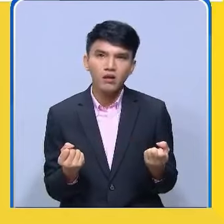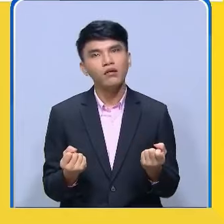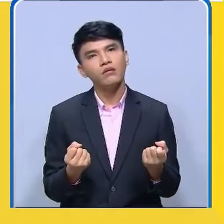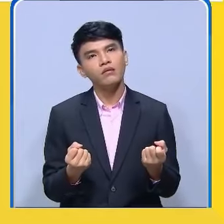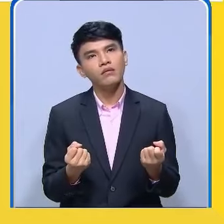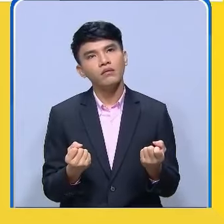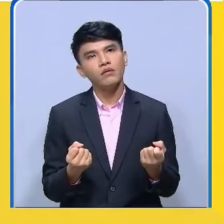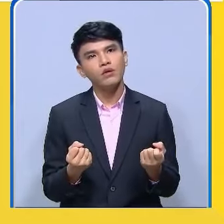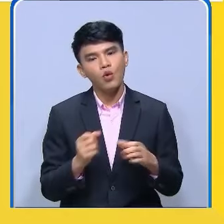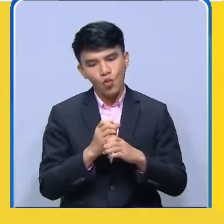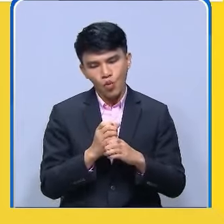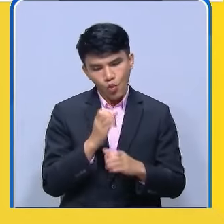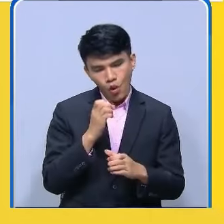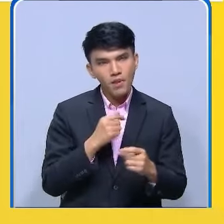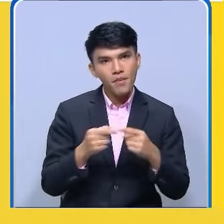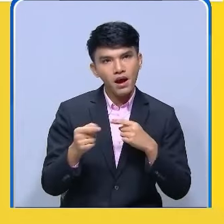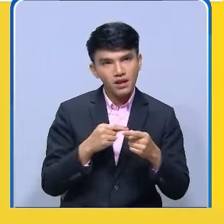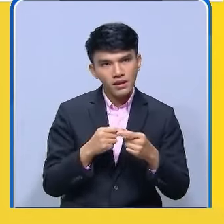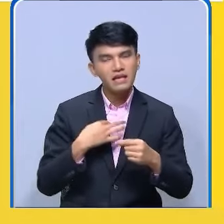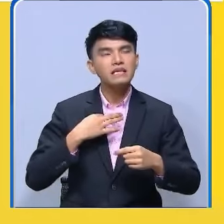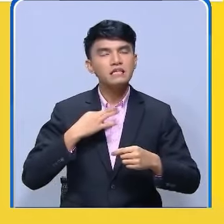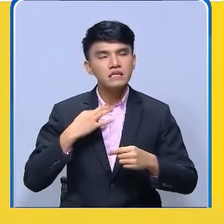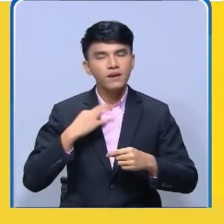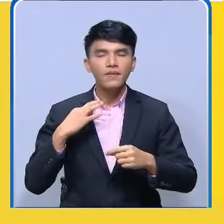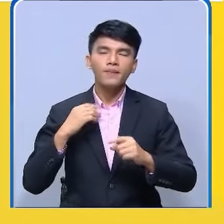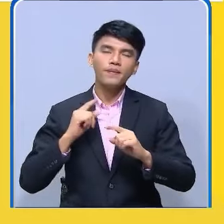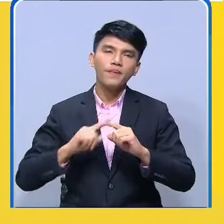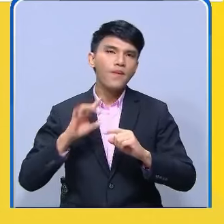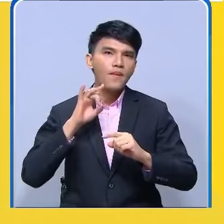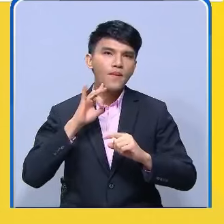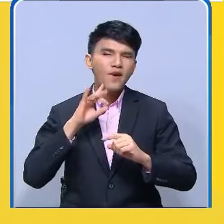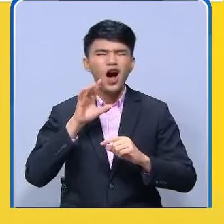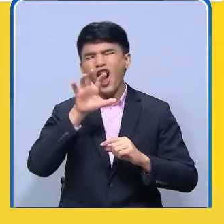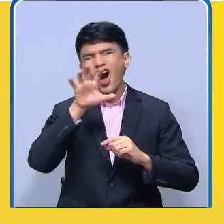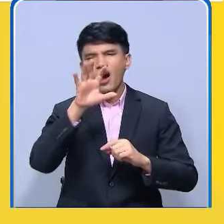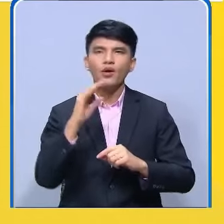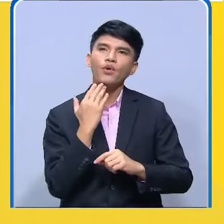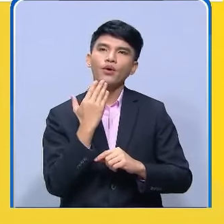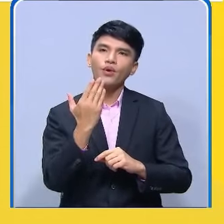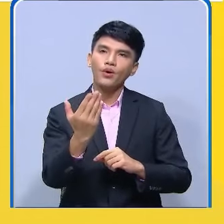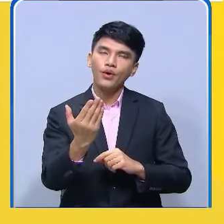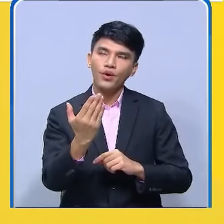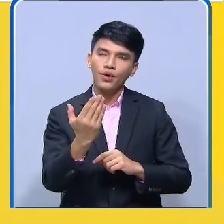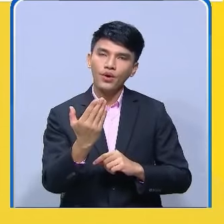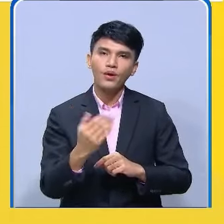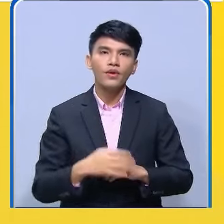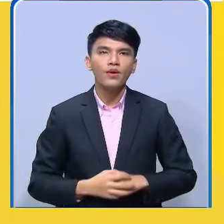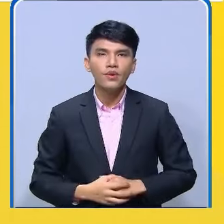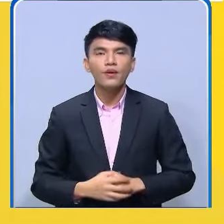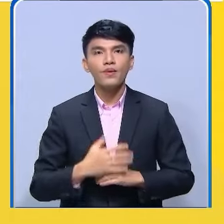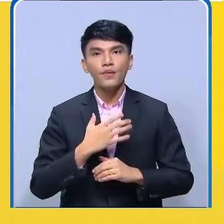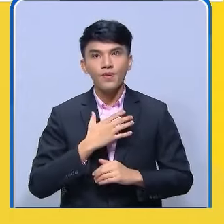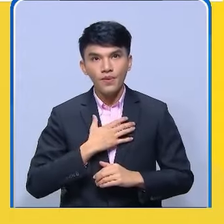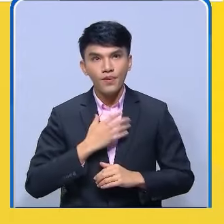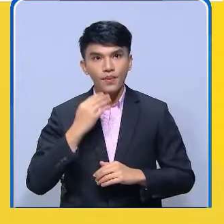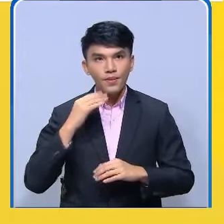เขาก็จะมีทั้งขวดพลาสติกมีเสื้อผ้าอะไรเงี้ยแล้วก็โผล่เปลือยแล้วก็ร้องตลอดเวลาแล้วก็พบต้นๆแล้วก็ละแวกบ้